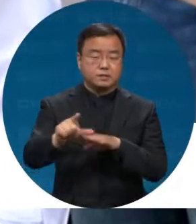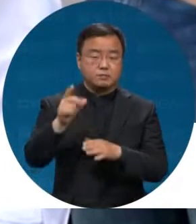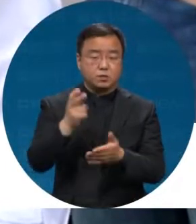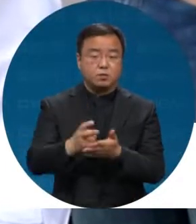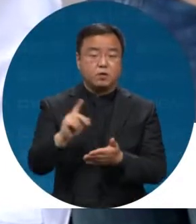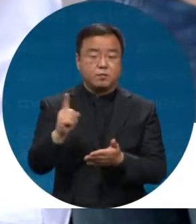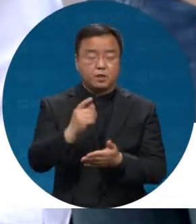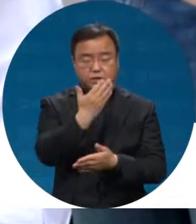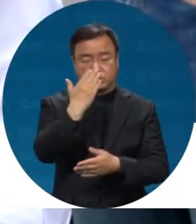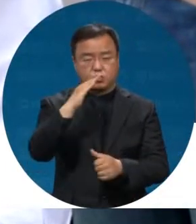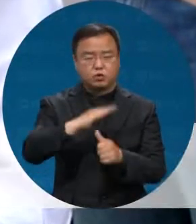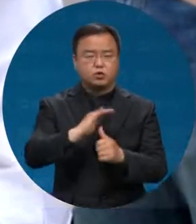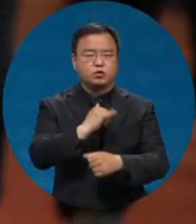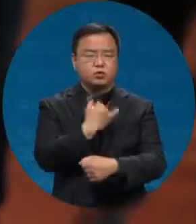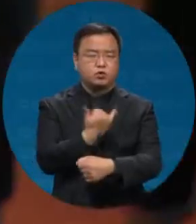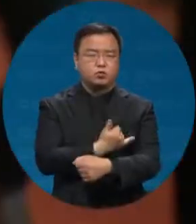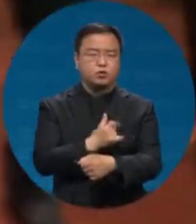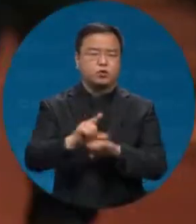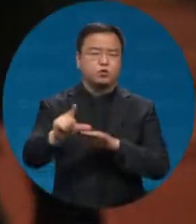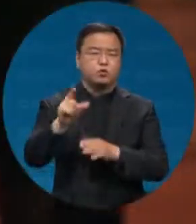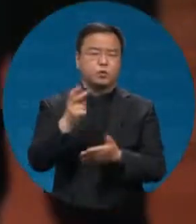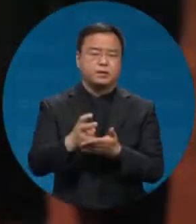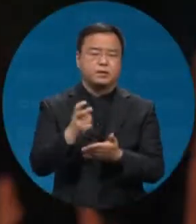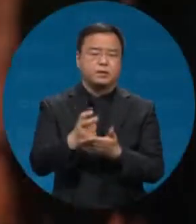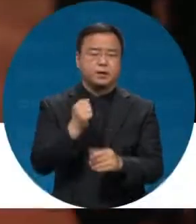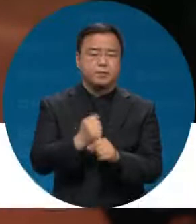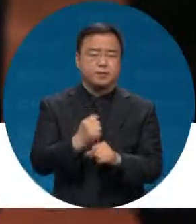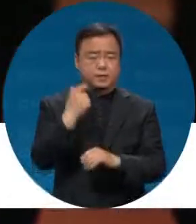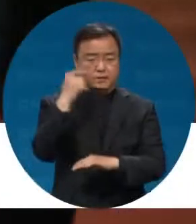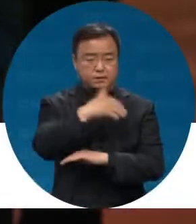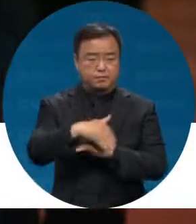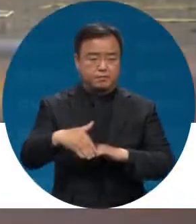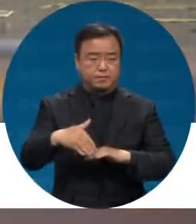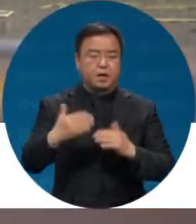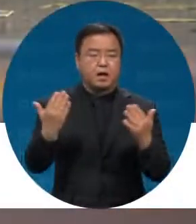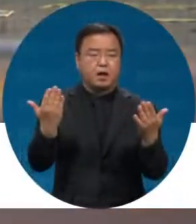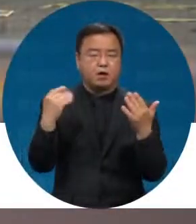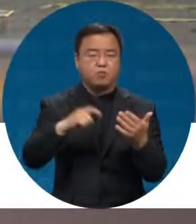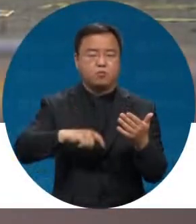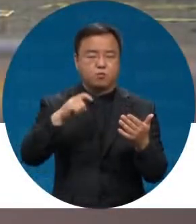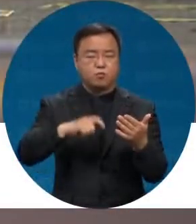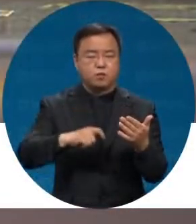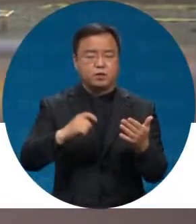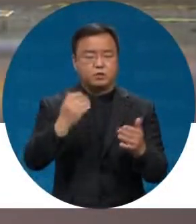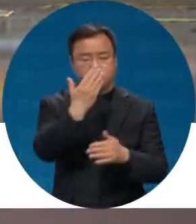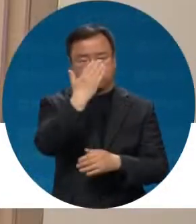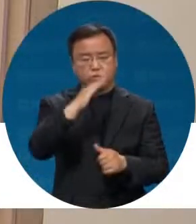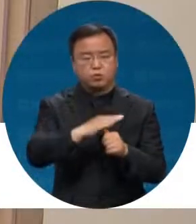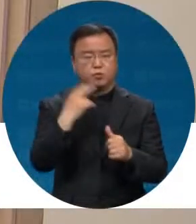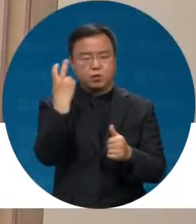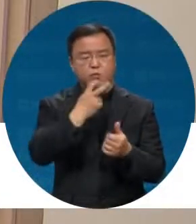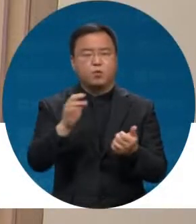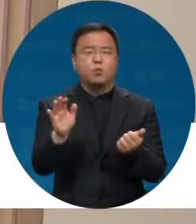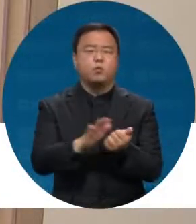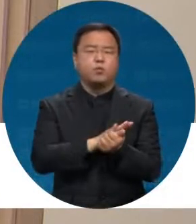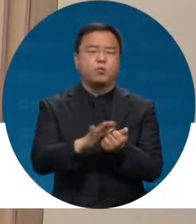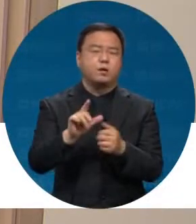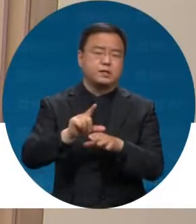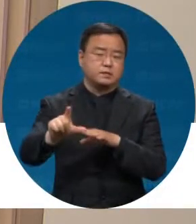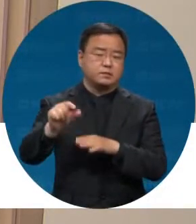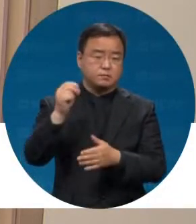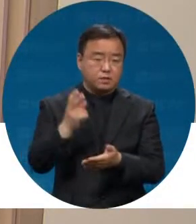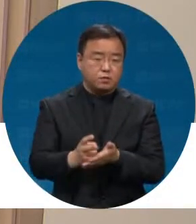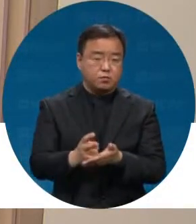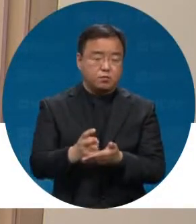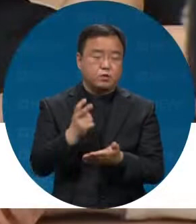인권 조례를 발의할 계획입니다. 학교 안 청소년들만 보호하는 조례다 보니까 제도권 밖 청소년들이 이제 자연스럽게